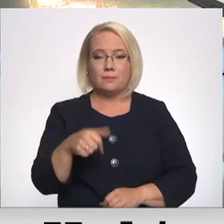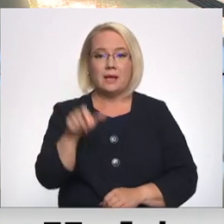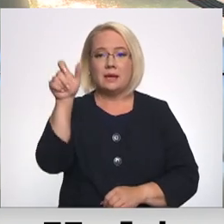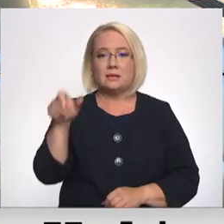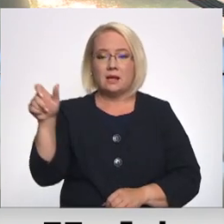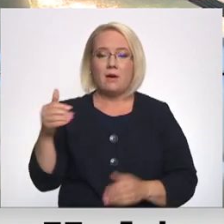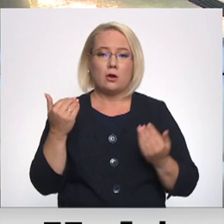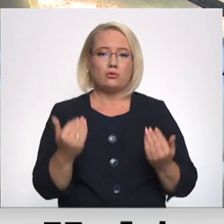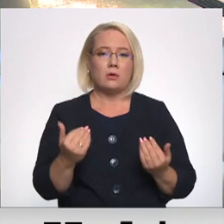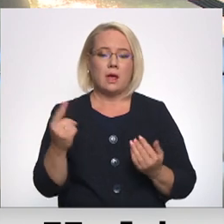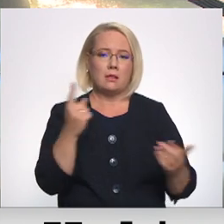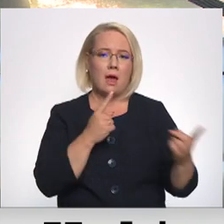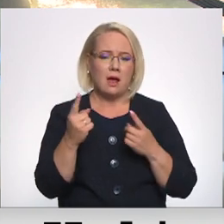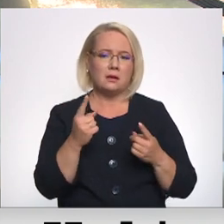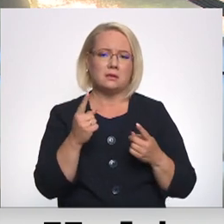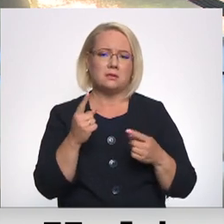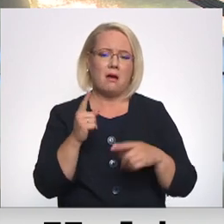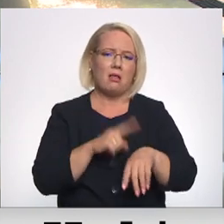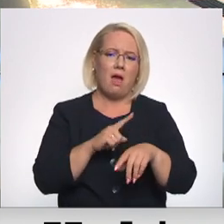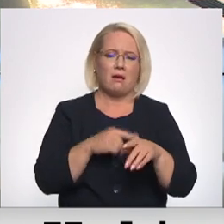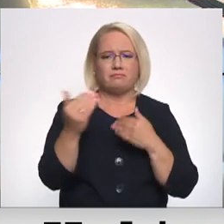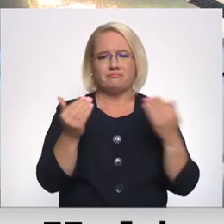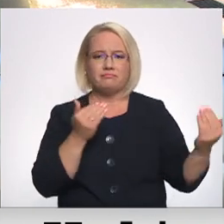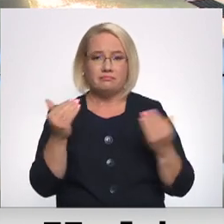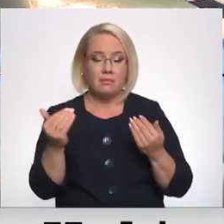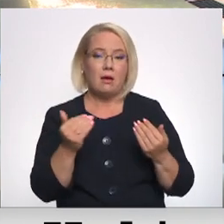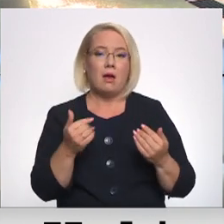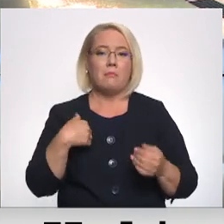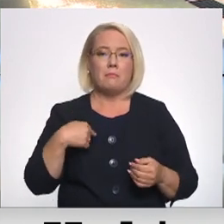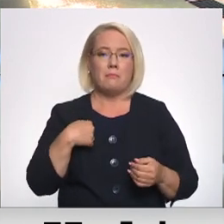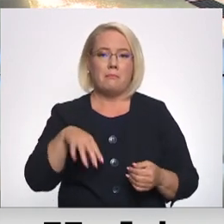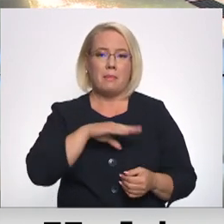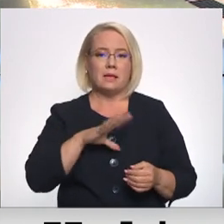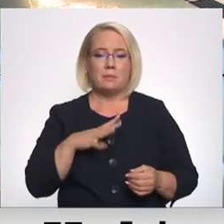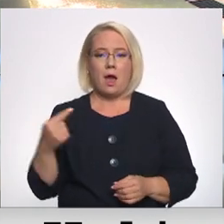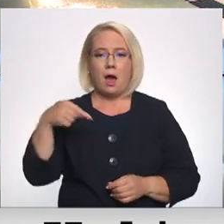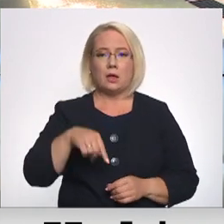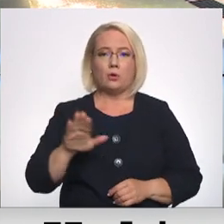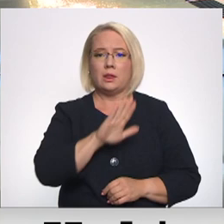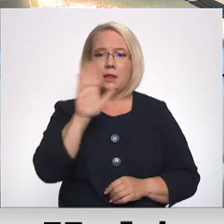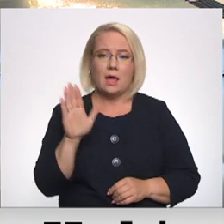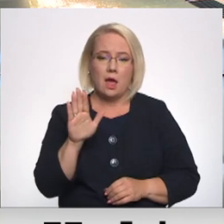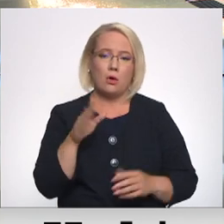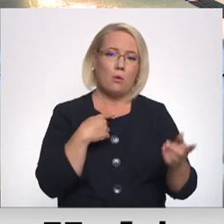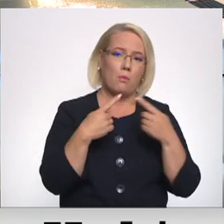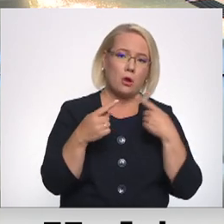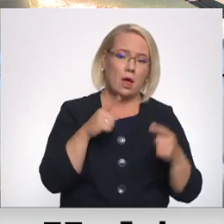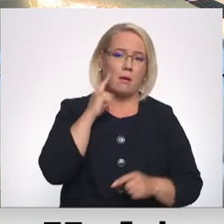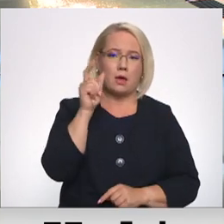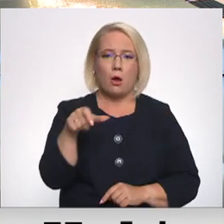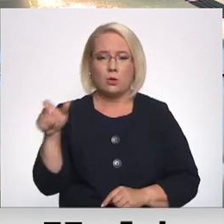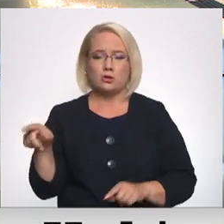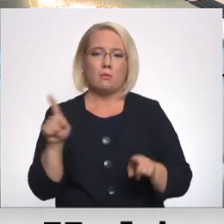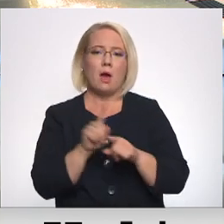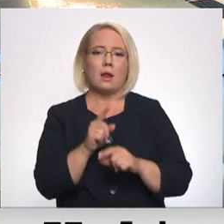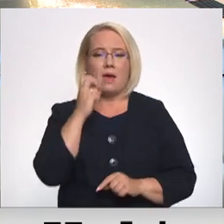šodien nāca šeit neregulāri, katrs savā laikā. Mēs bijām arī atnākuši pa dienu, aprunājāmies gan ar jauniešiem, gan